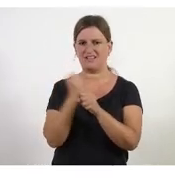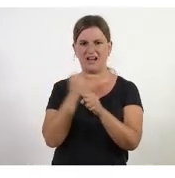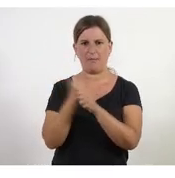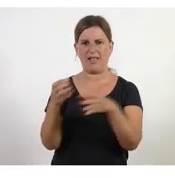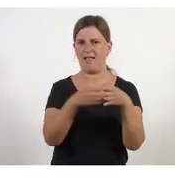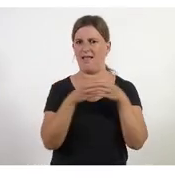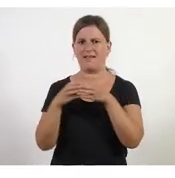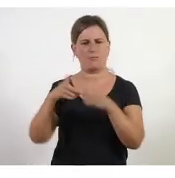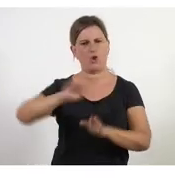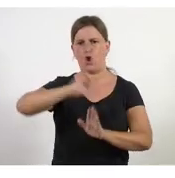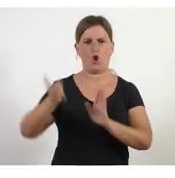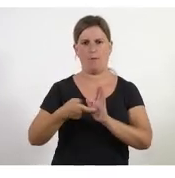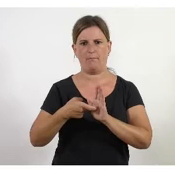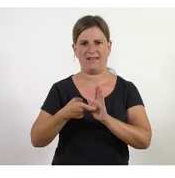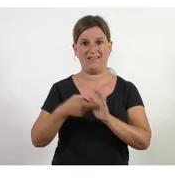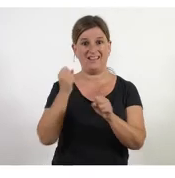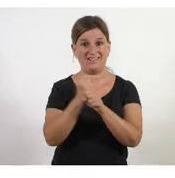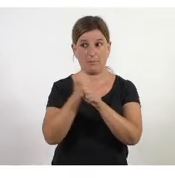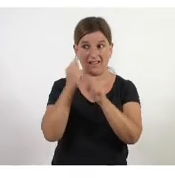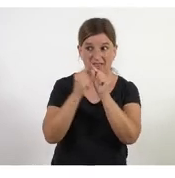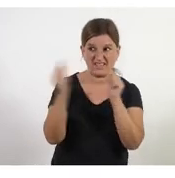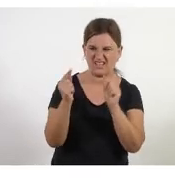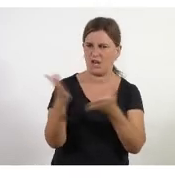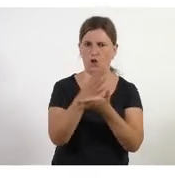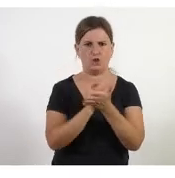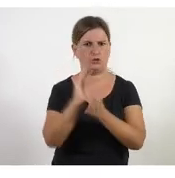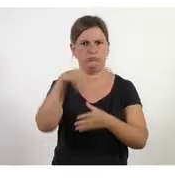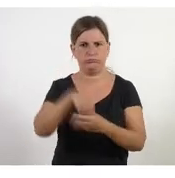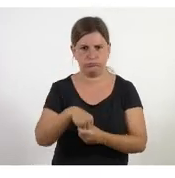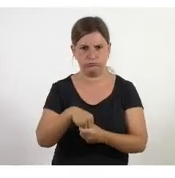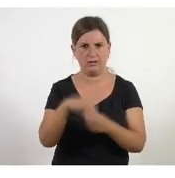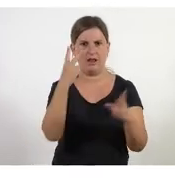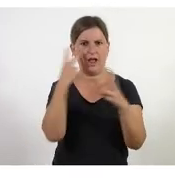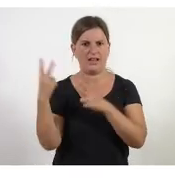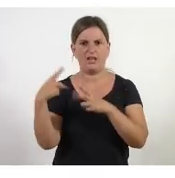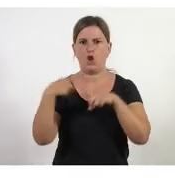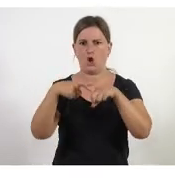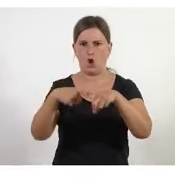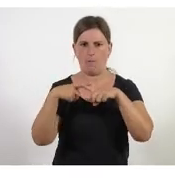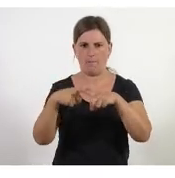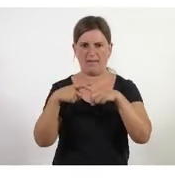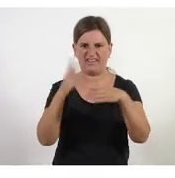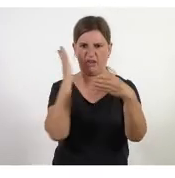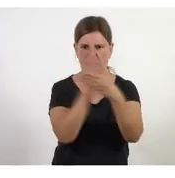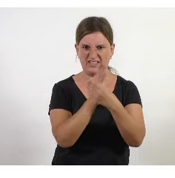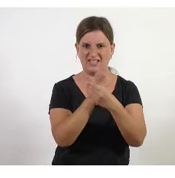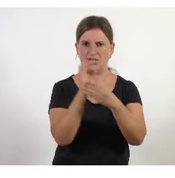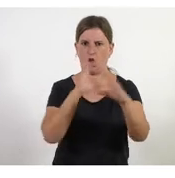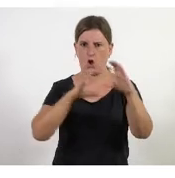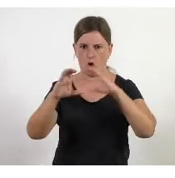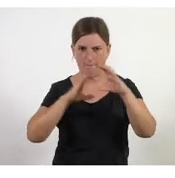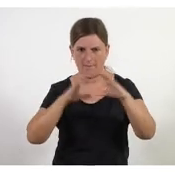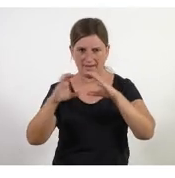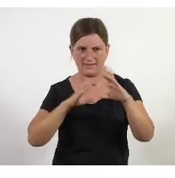equip, tot el nostre teletreball. Aquí tenim integrades la nostra compartició de fitxers, les nostres converses, les